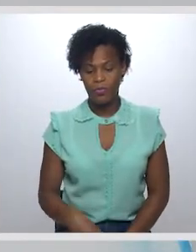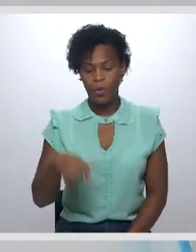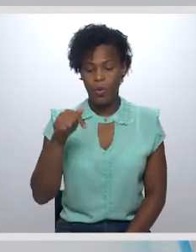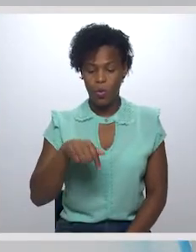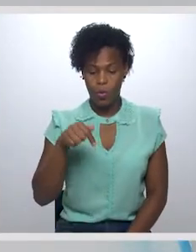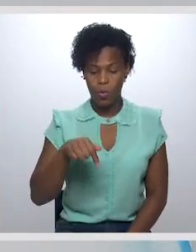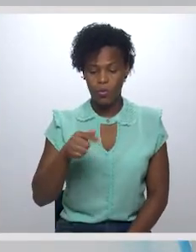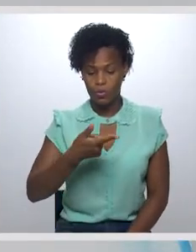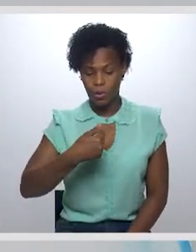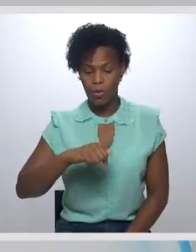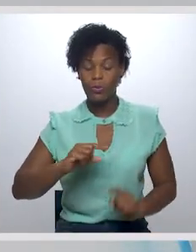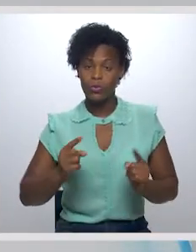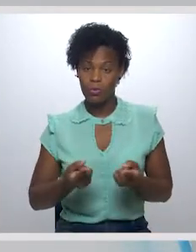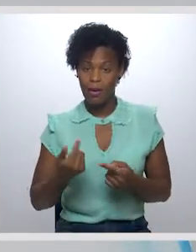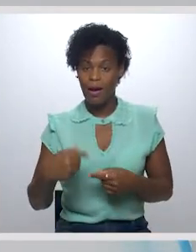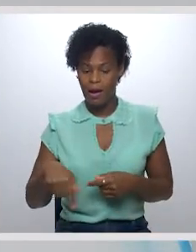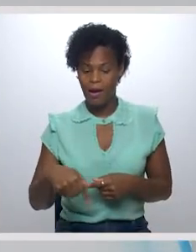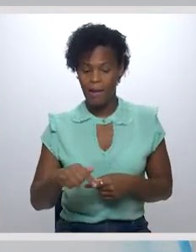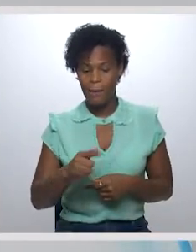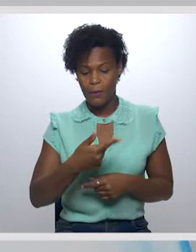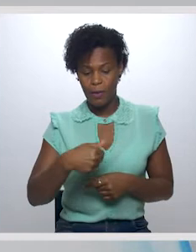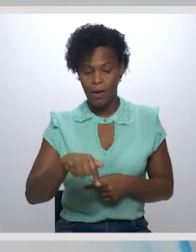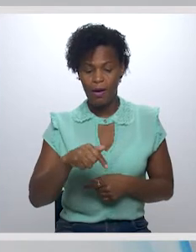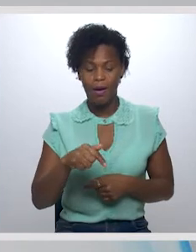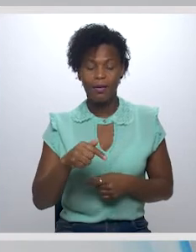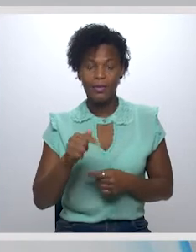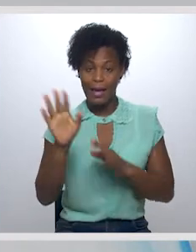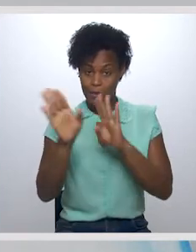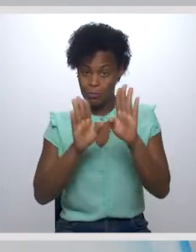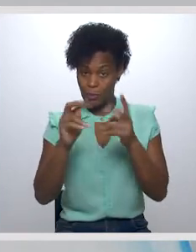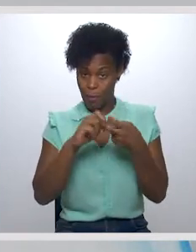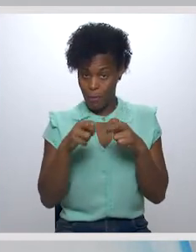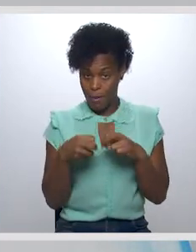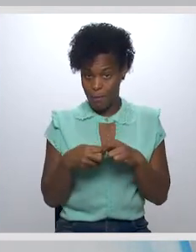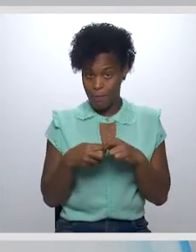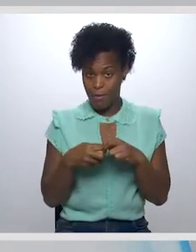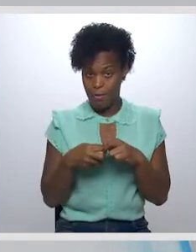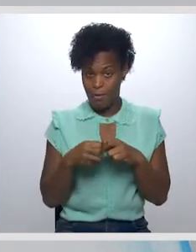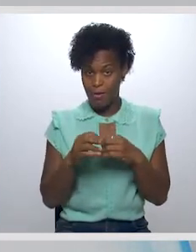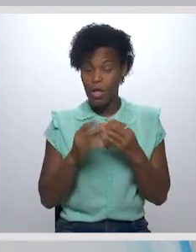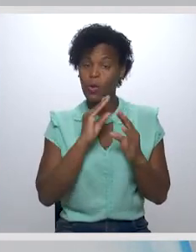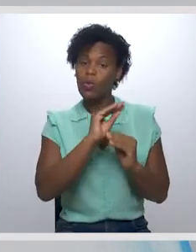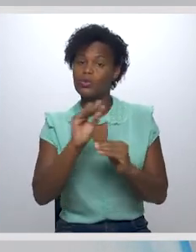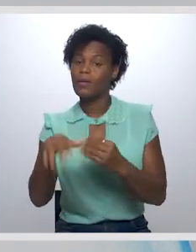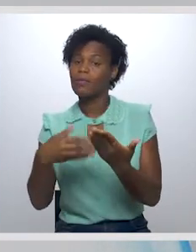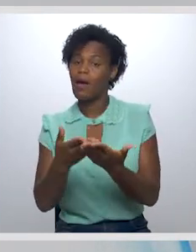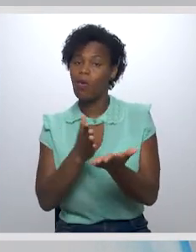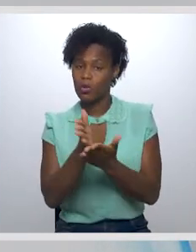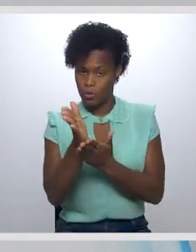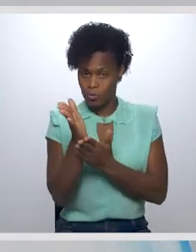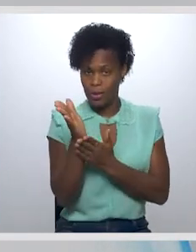Aujourd'hui, comme sommaire, nous avons exposé un problème, donné un conseil,